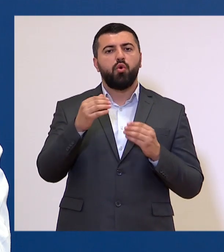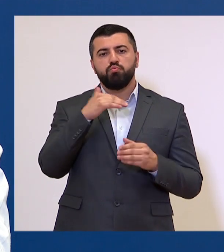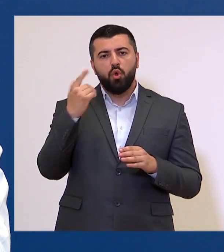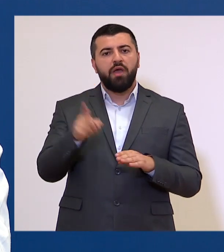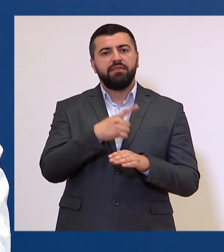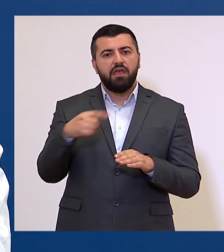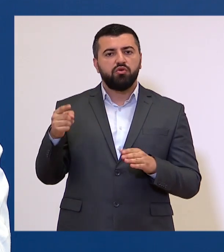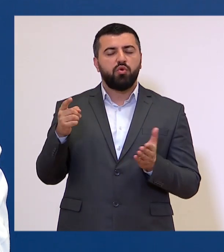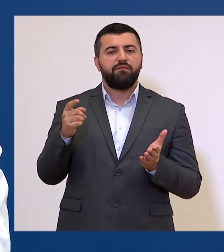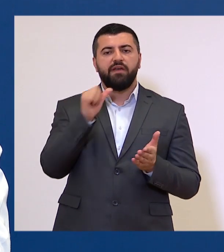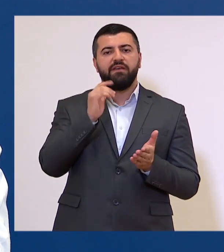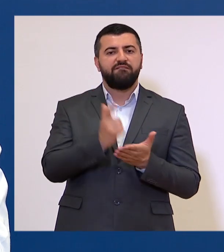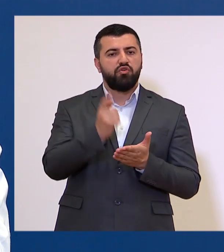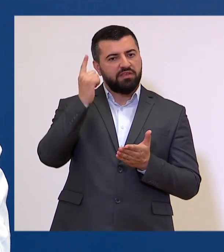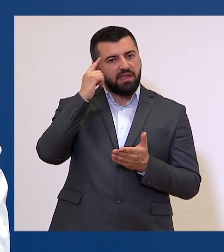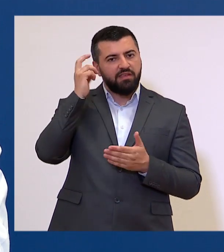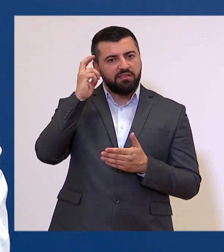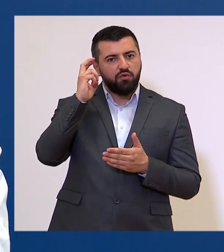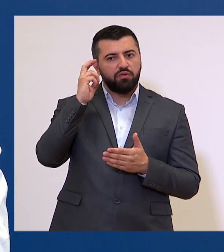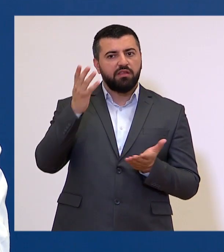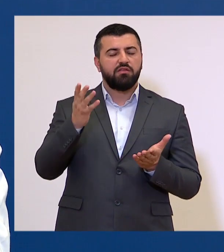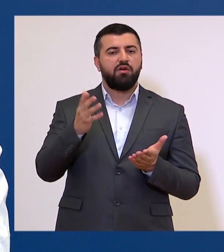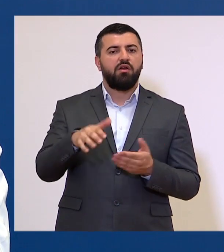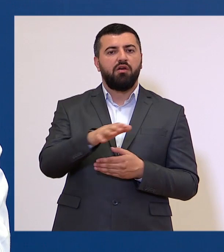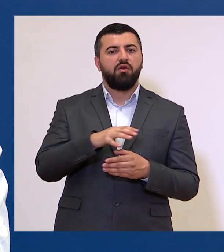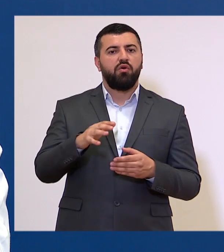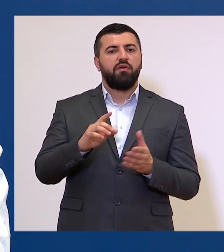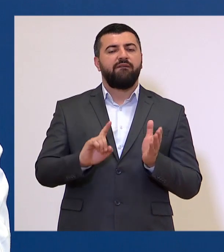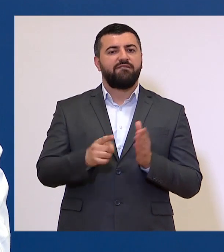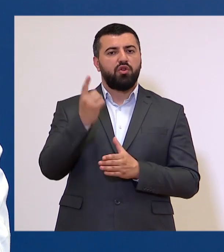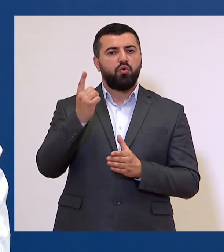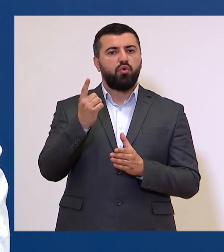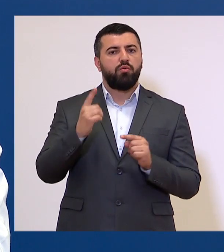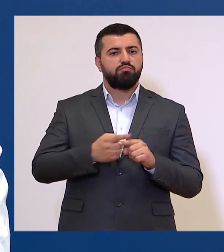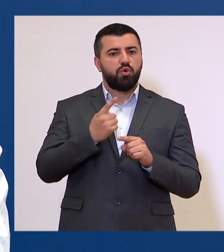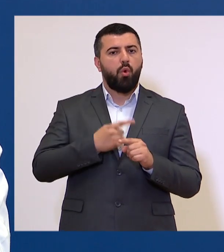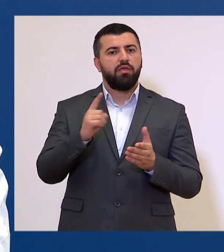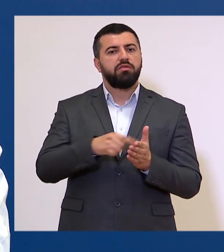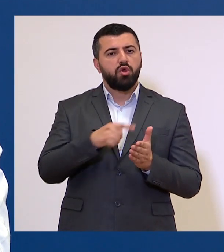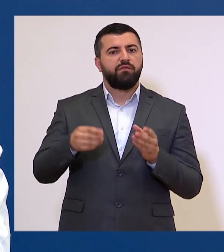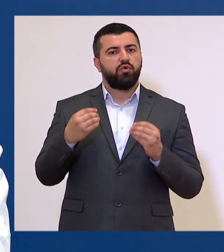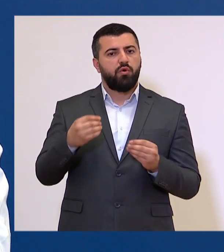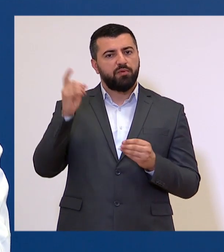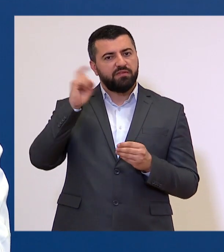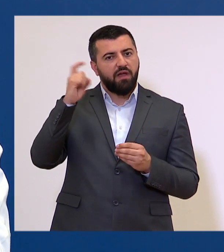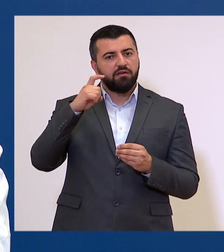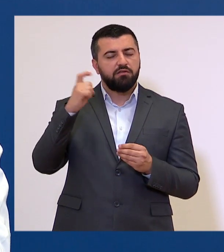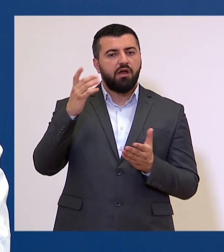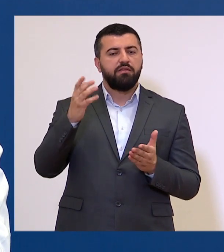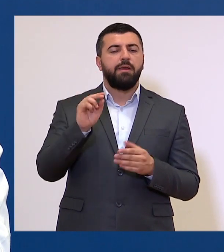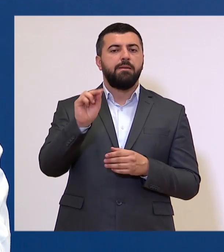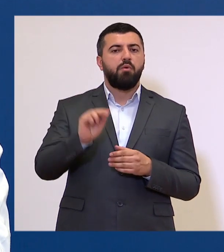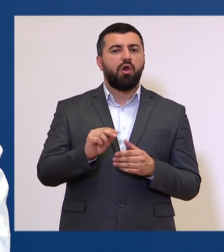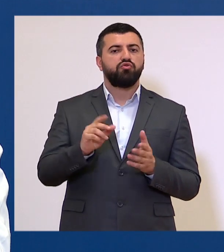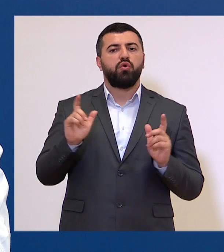testira i puno, već znate da je Crna Gora, makar u regionu, u vrhu po broju testiranih, pokazuje